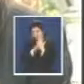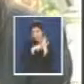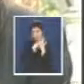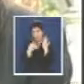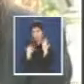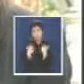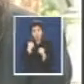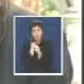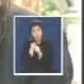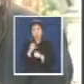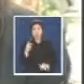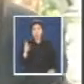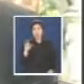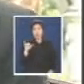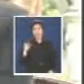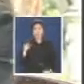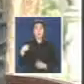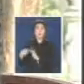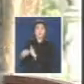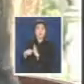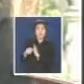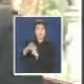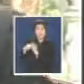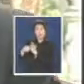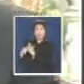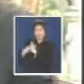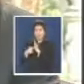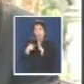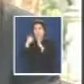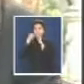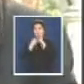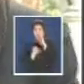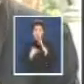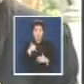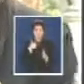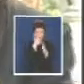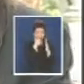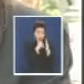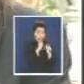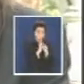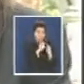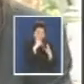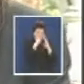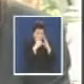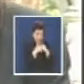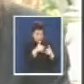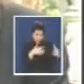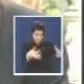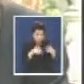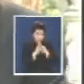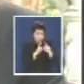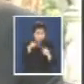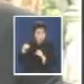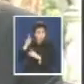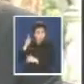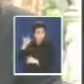ของที่กยน.วางไว ้ กลับไปคุยกับผู้ว่าราชการจังหวัดทุกจังหวัดเพื่ออะไรเพื่อให้เห็นว่าแผนที่เขาวางไ